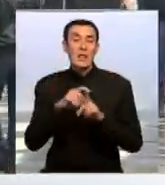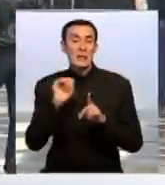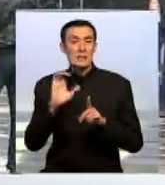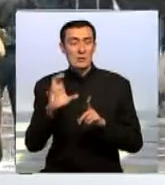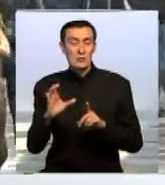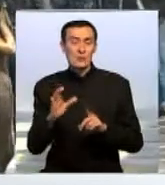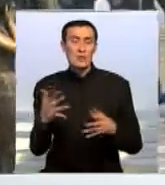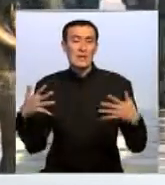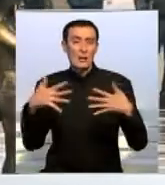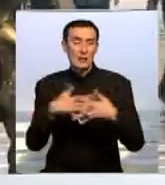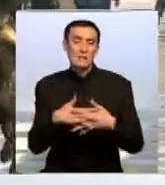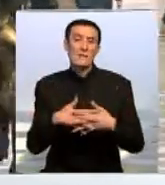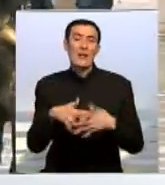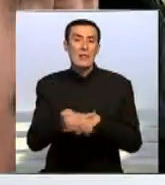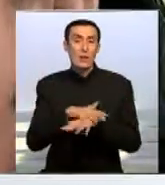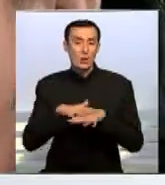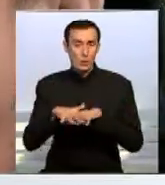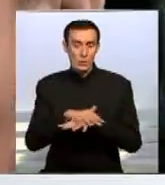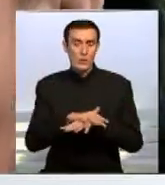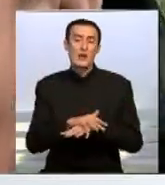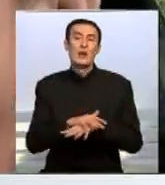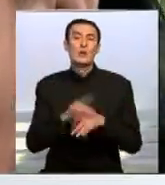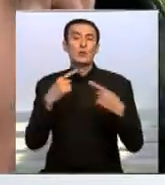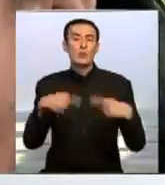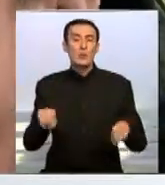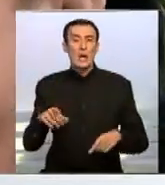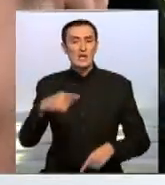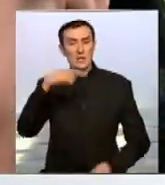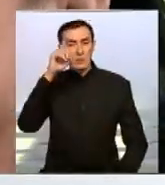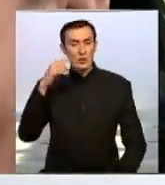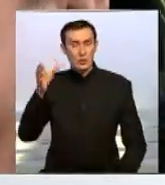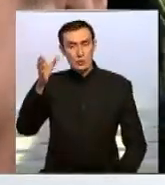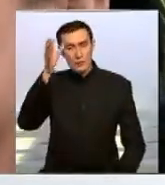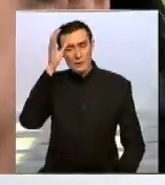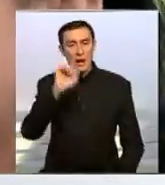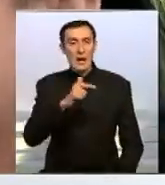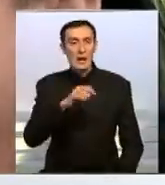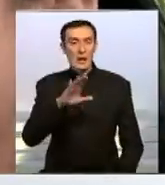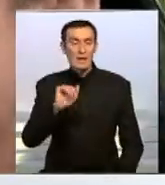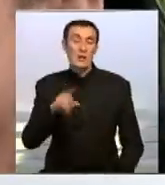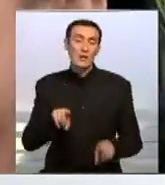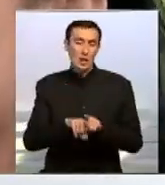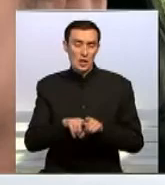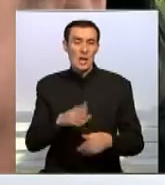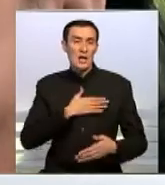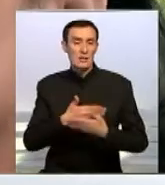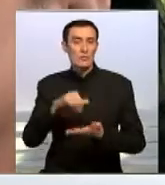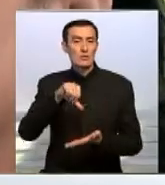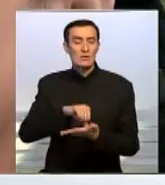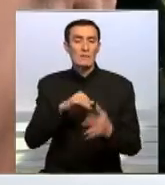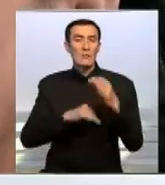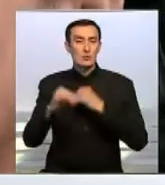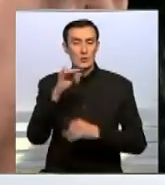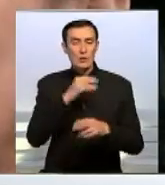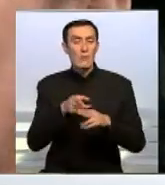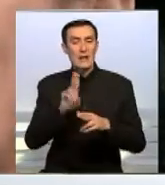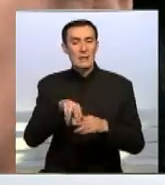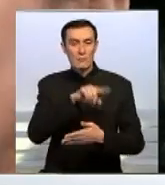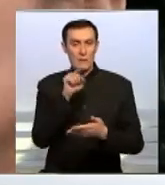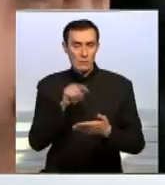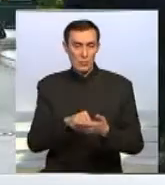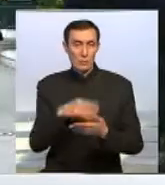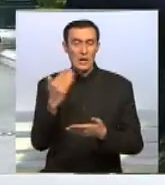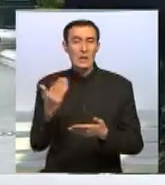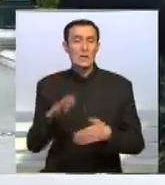и языковой интеграции тюркских народов. Другой азербайджанский ученый Фируза Агаева также активно участвует в обсуждениях по этому вопросу.